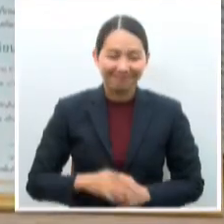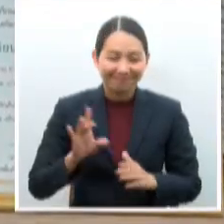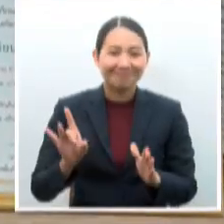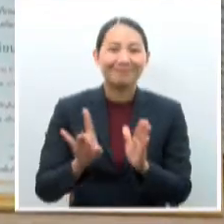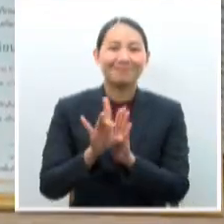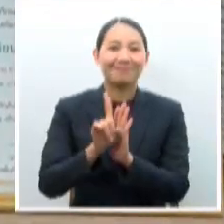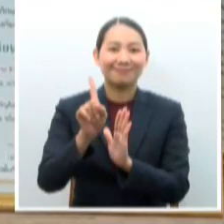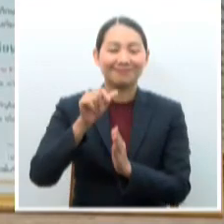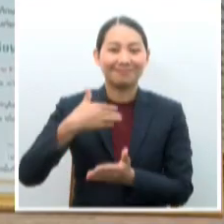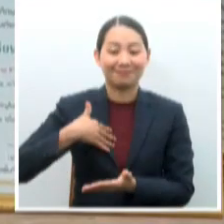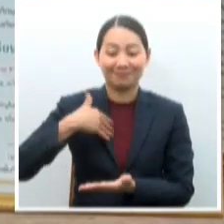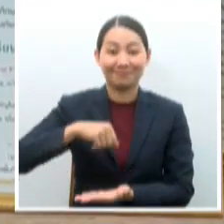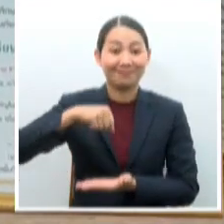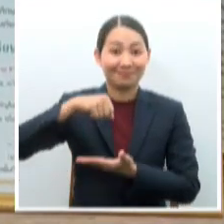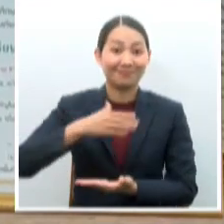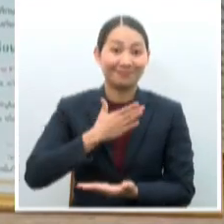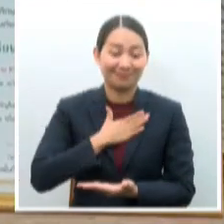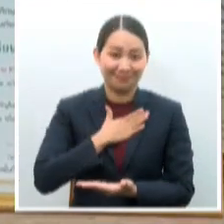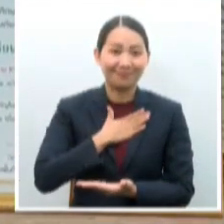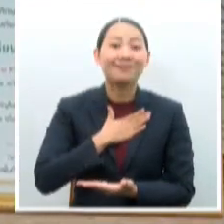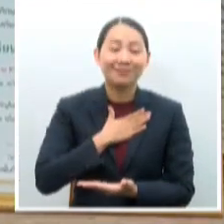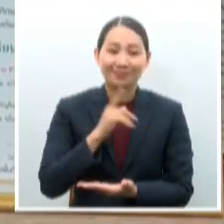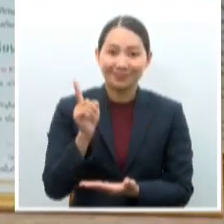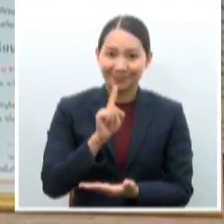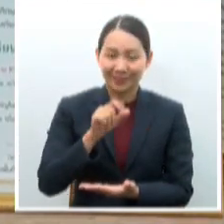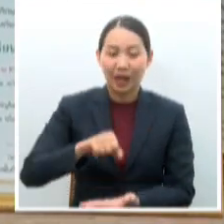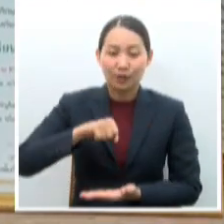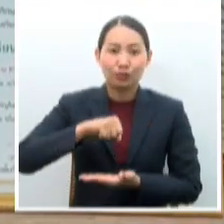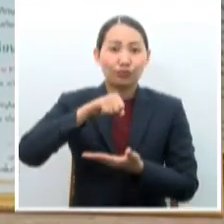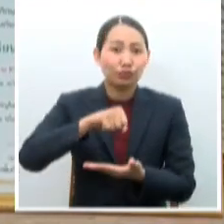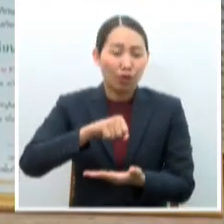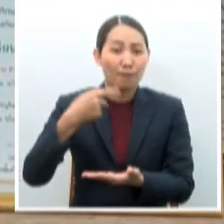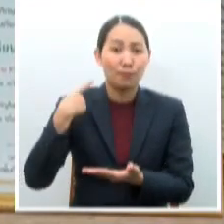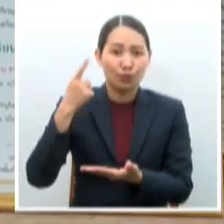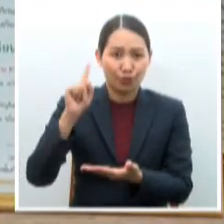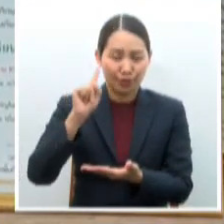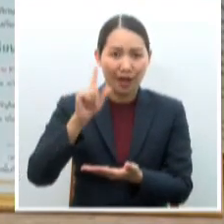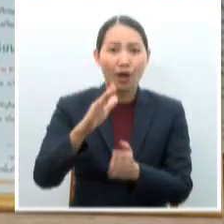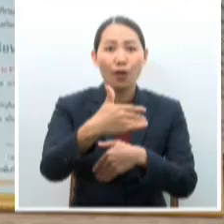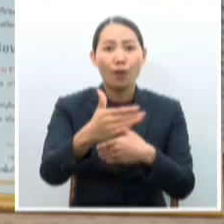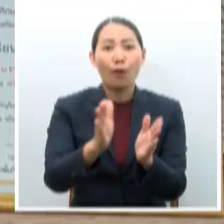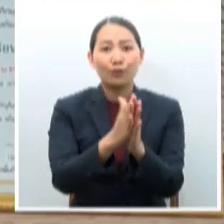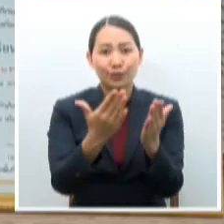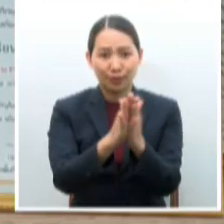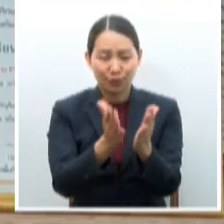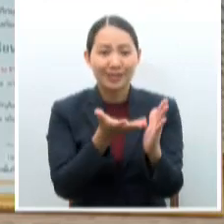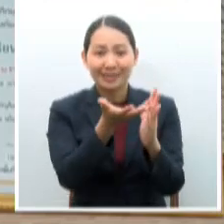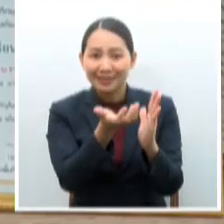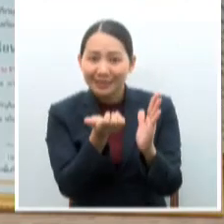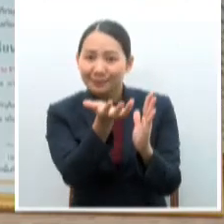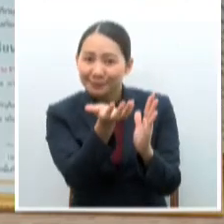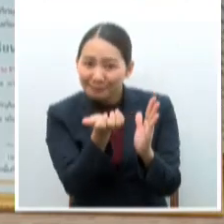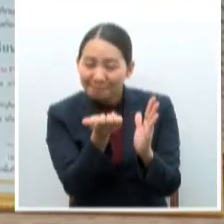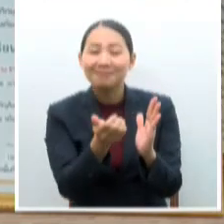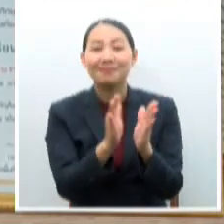ตัวของเด็กๆก็จะเป็นกระเป๋าผ้าที่นำไปยืมหนังสือบนห้องสมุดเพื่อกลับมาใช้เรียนรู้ต่อไปค่ะเห็นไหมค